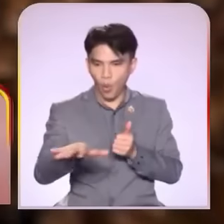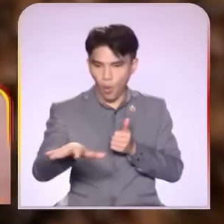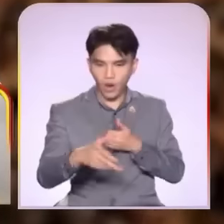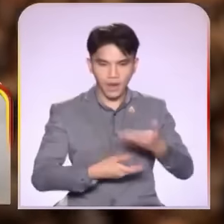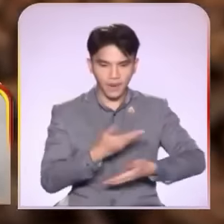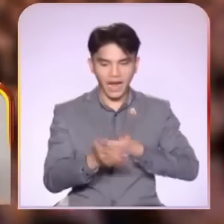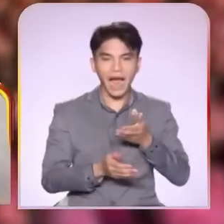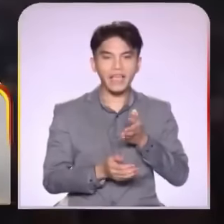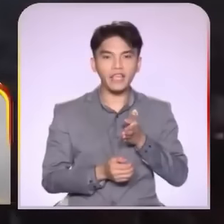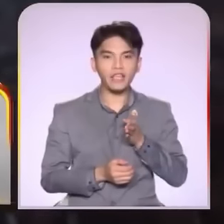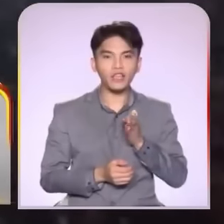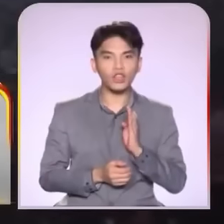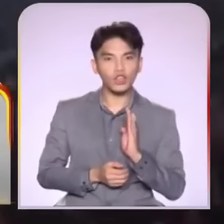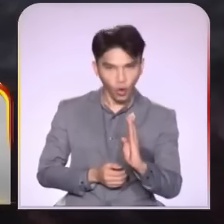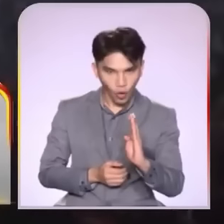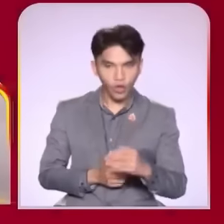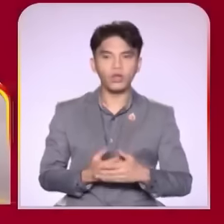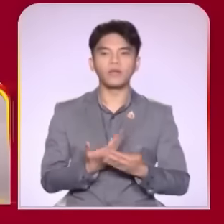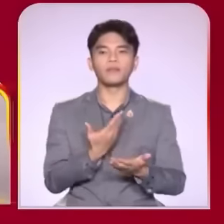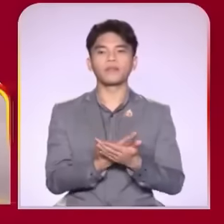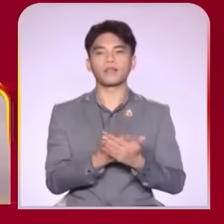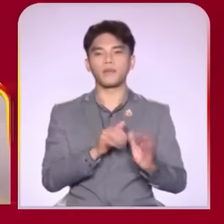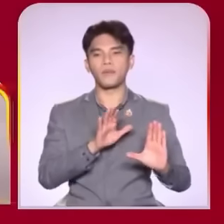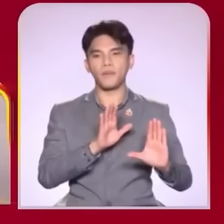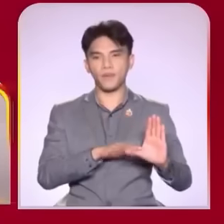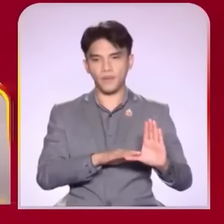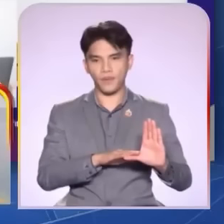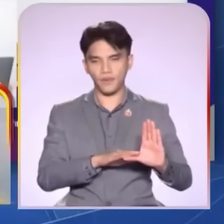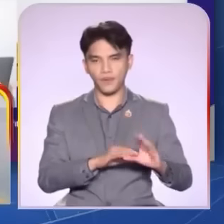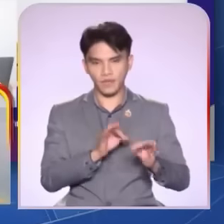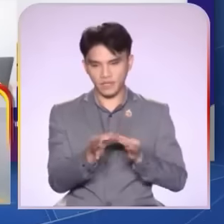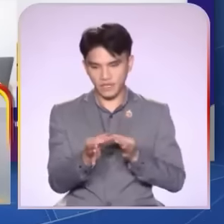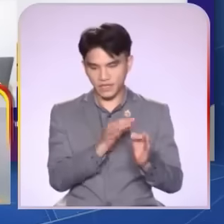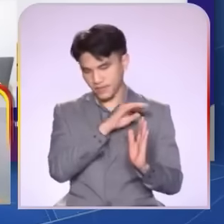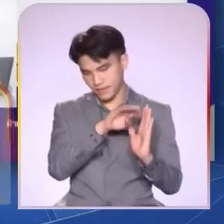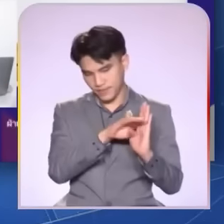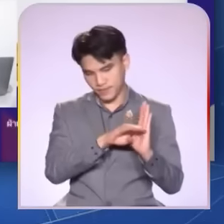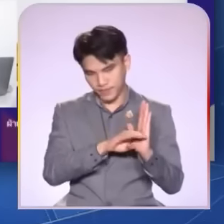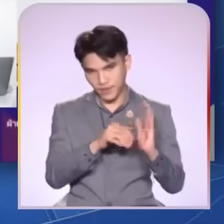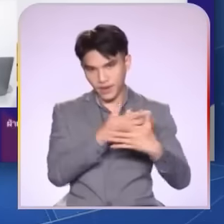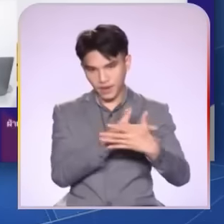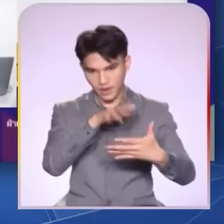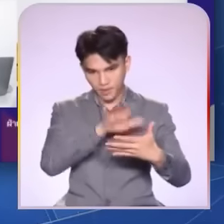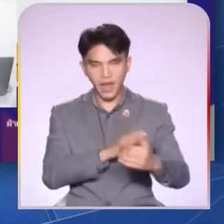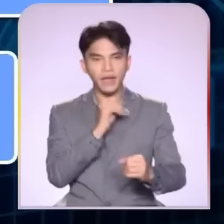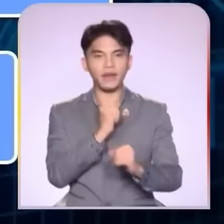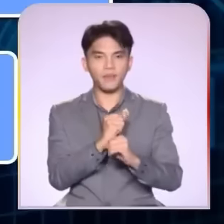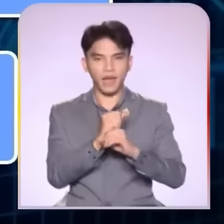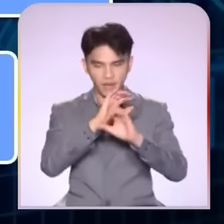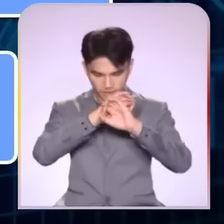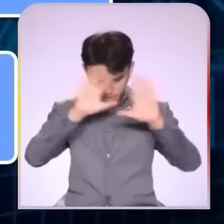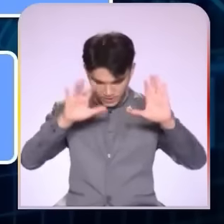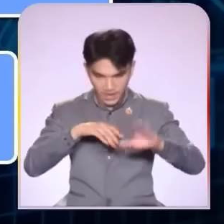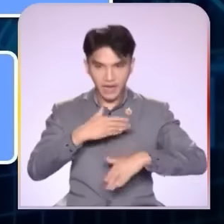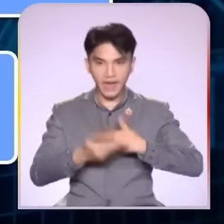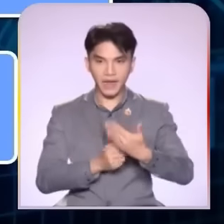ดยธุรกิจขายตรงสังเกตค่าธรรมเนียมสมัครสมาชิกครับจะชี้แจงรายละเอียดได้และแผนดำเนินธุรกิจชัดเจนอันนี้